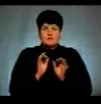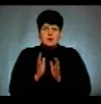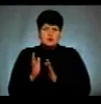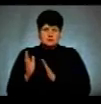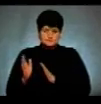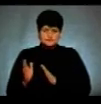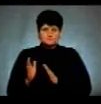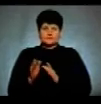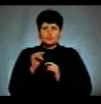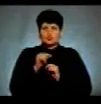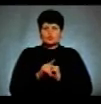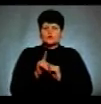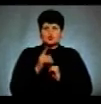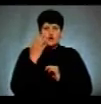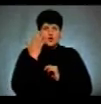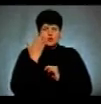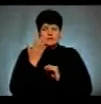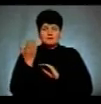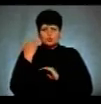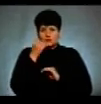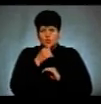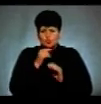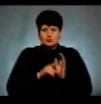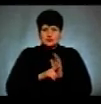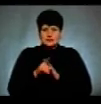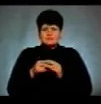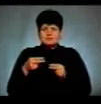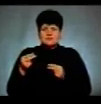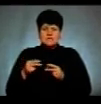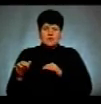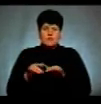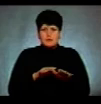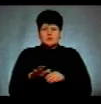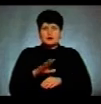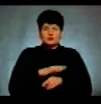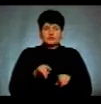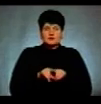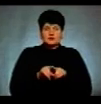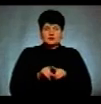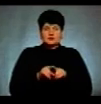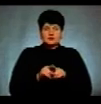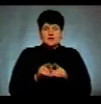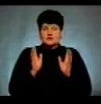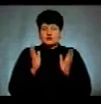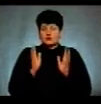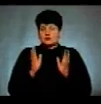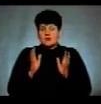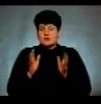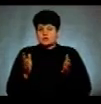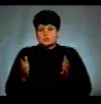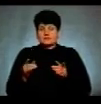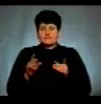Тому що коли минулого року почалась підписна кампанія, був також ажіотаж,